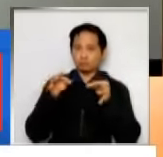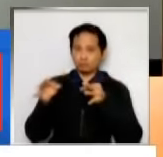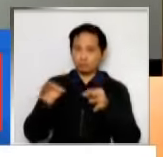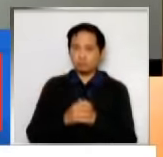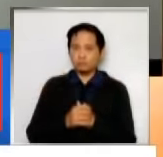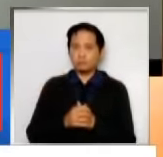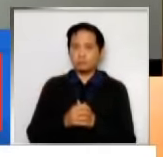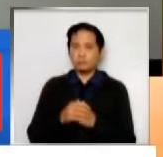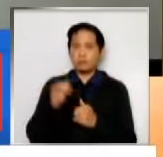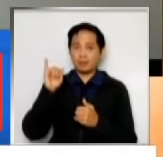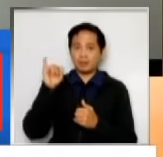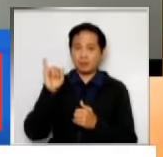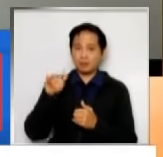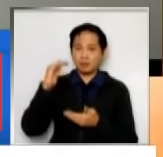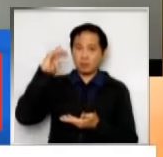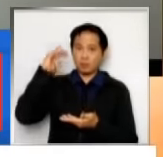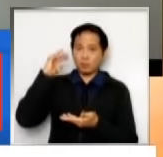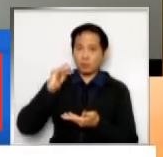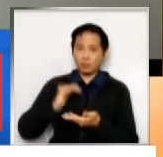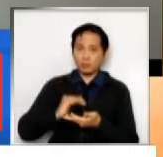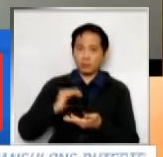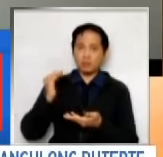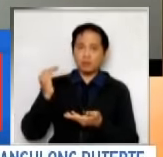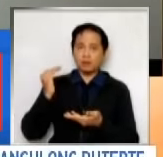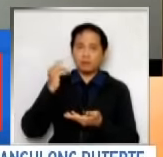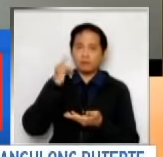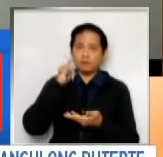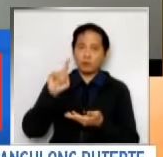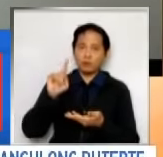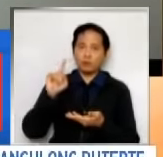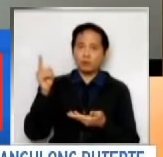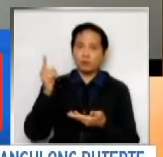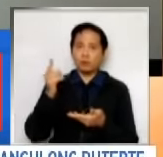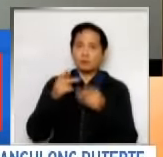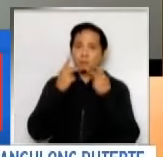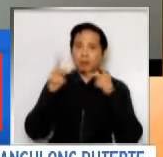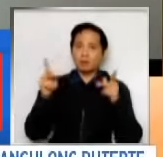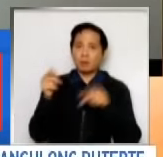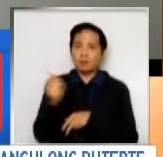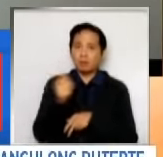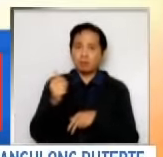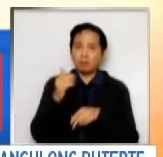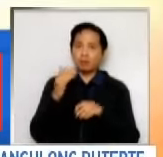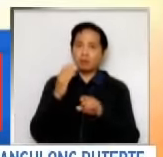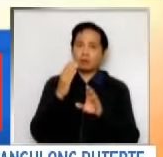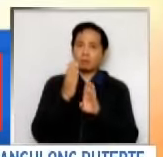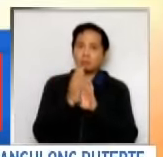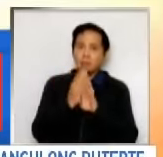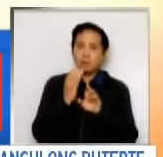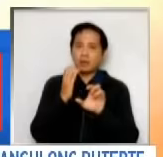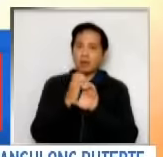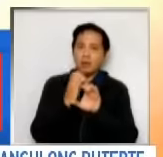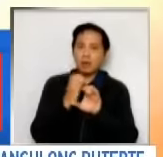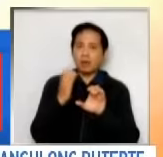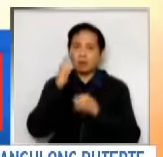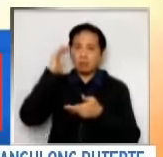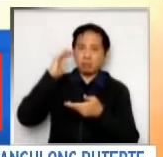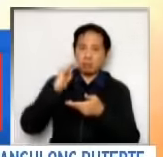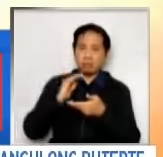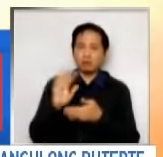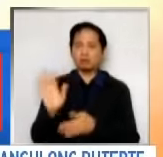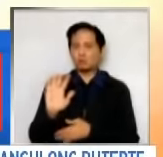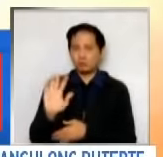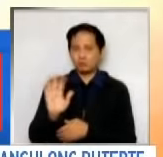ng ating mga pampublikong sasakyan kahit nasa ilalim po tayo ng ECQ. Ang tanging ginawa lang po ng kagawaran ay ang